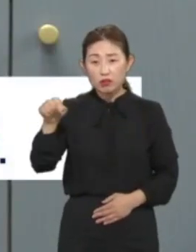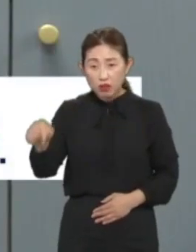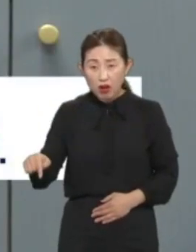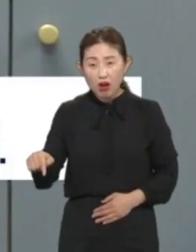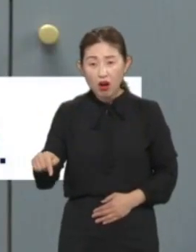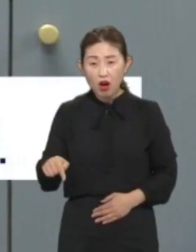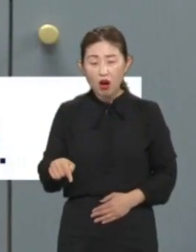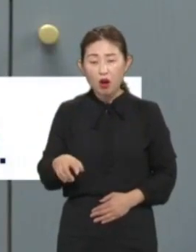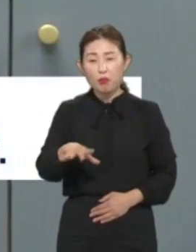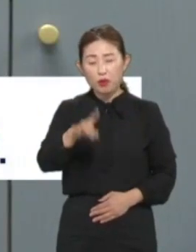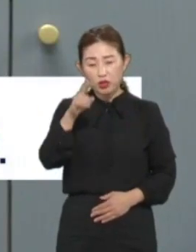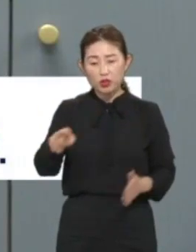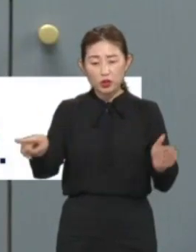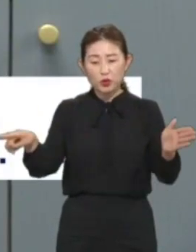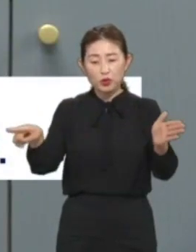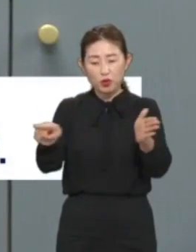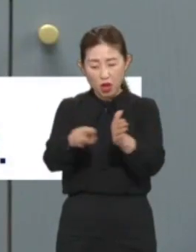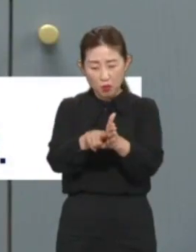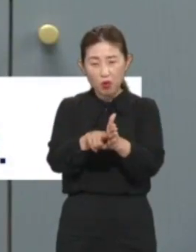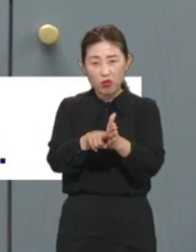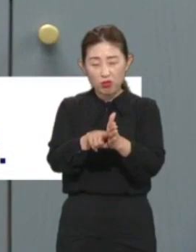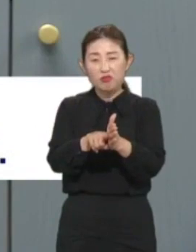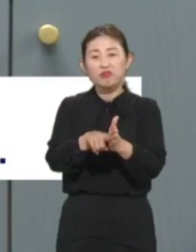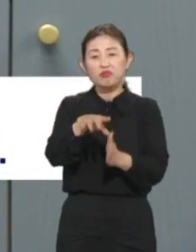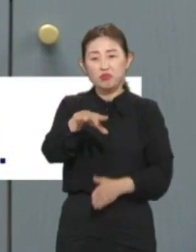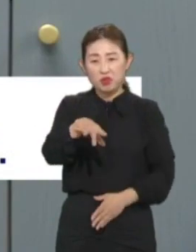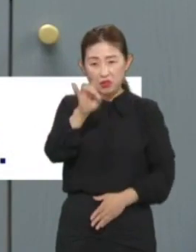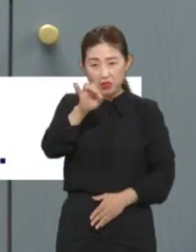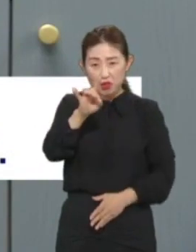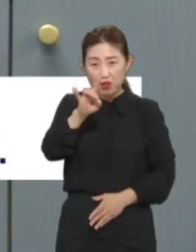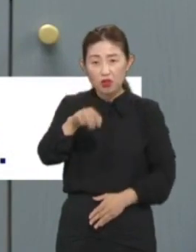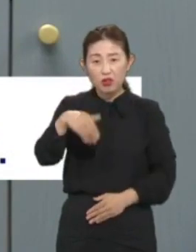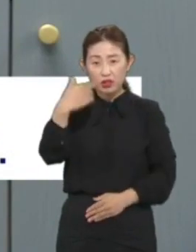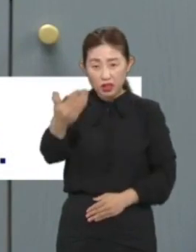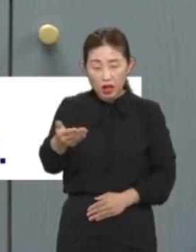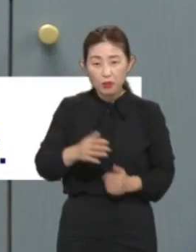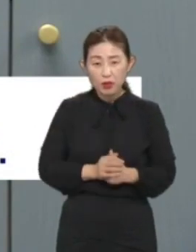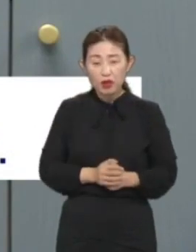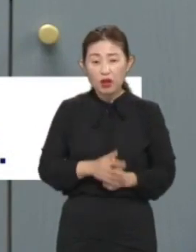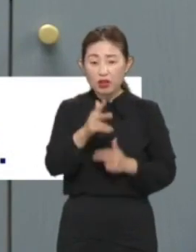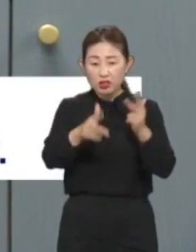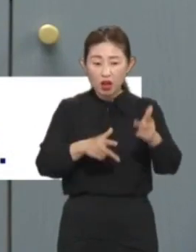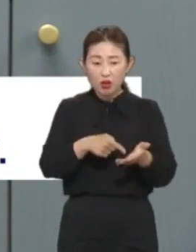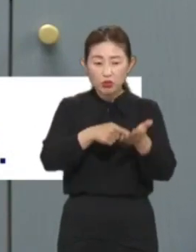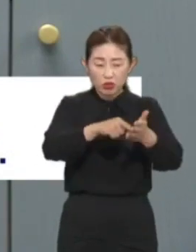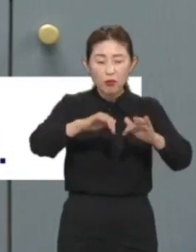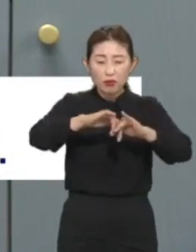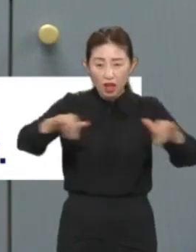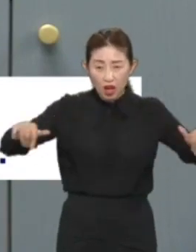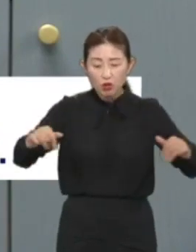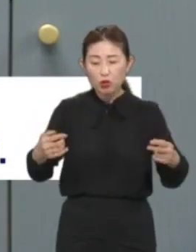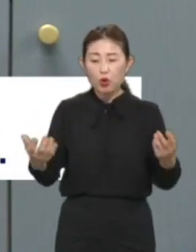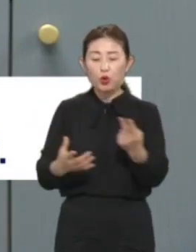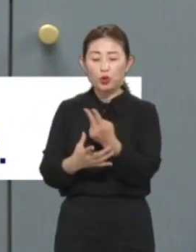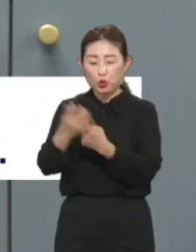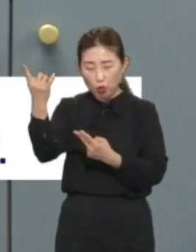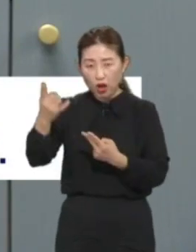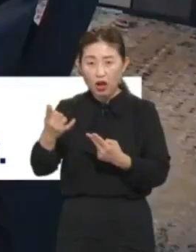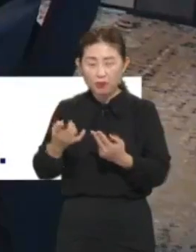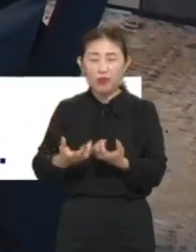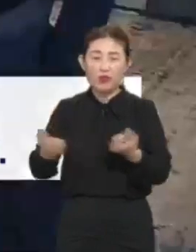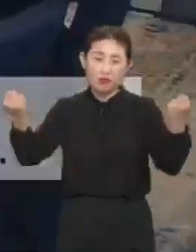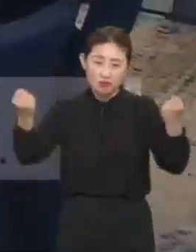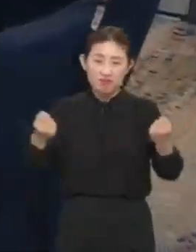신뢰 회복이 굉장히 중요한 상황이고요. 글로컬과 별개로 통합은 계속 가져가야 된다는 신념에는 변함이